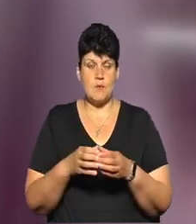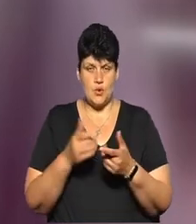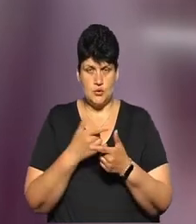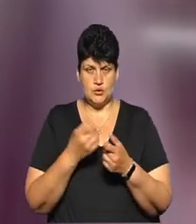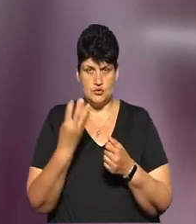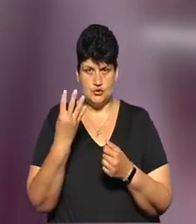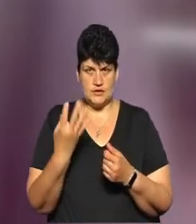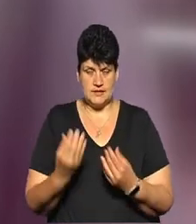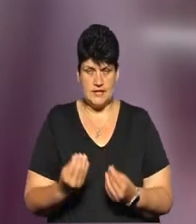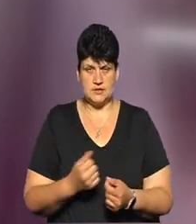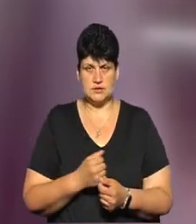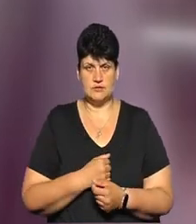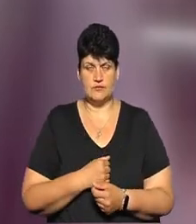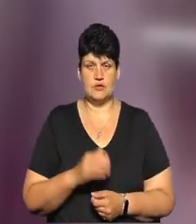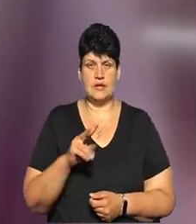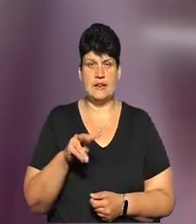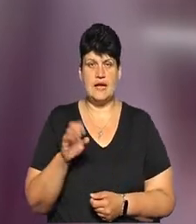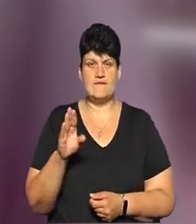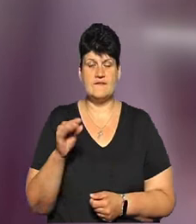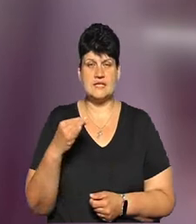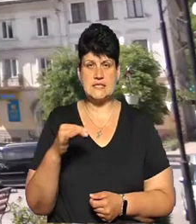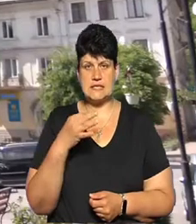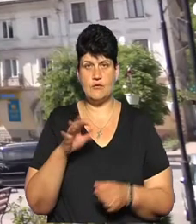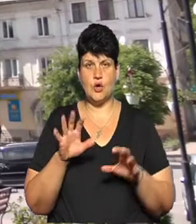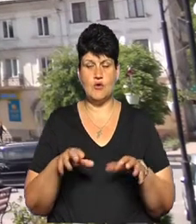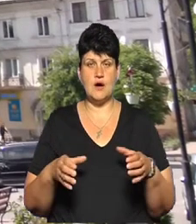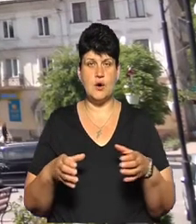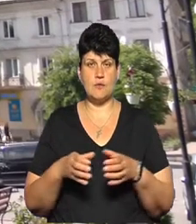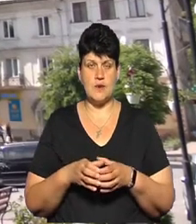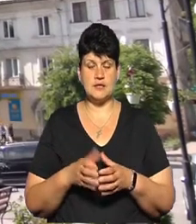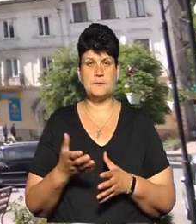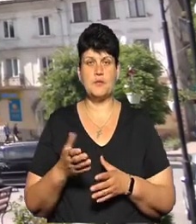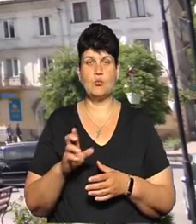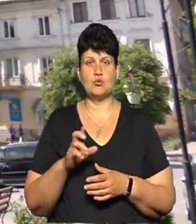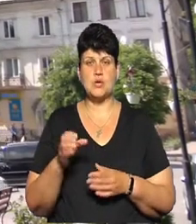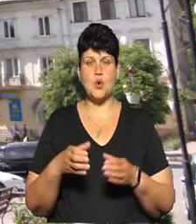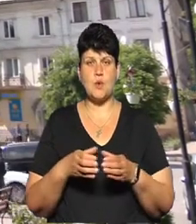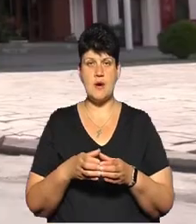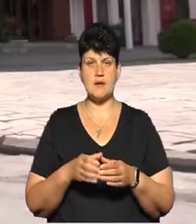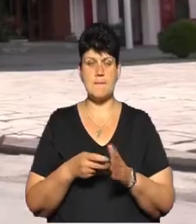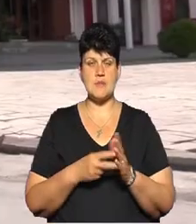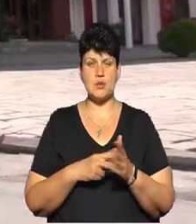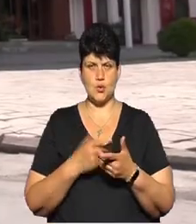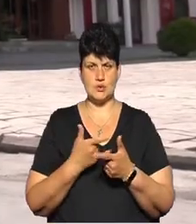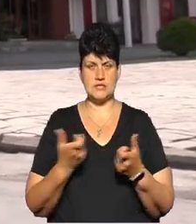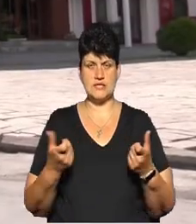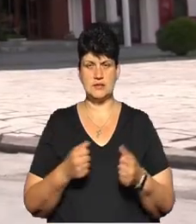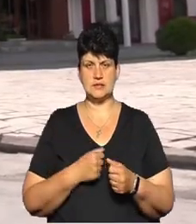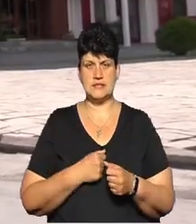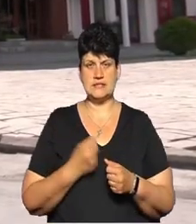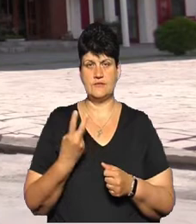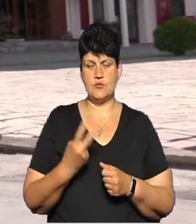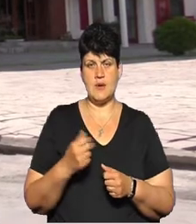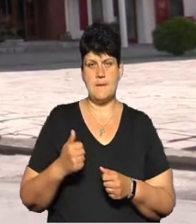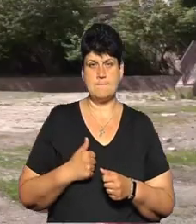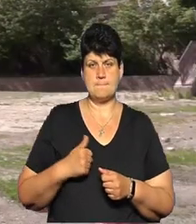жалоби за Володимиром Левицьким, розповіла голова громади Галина Огородник. У Бучацькій громаді планують планують оголосити жалобу за двома бійцями, які загинули